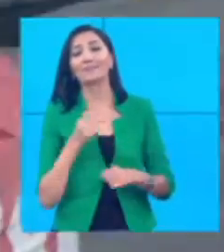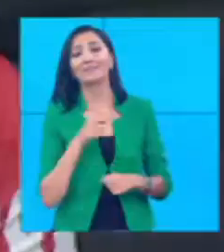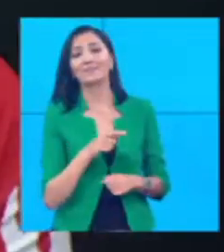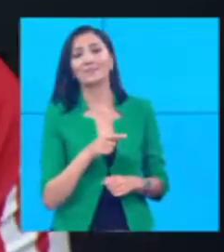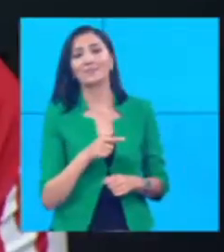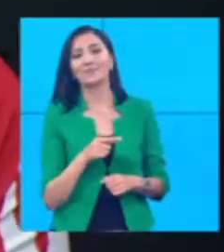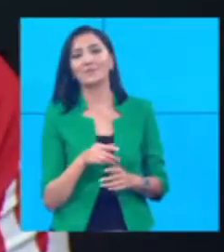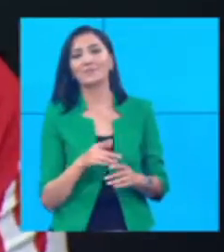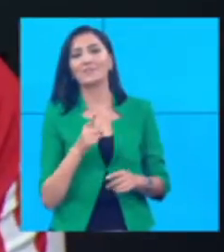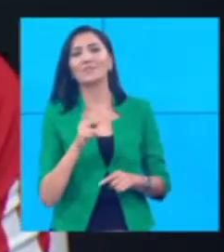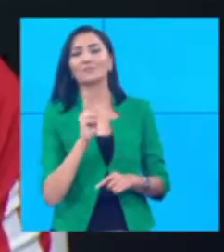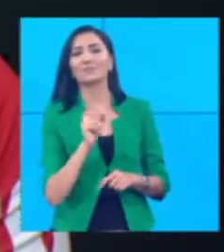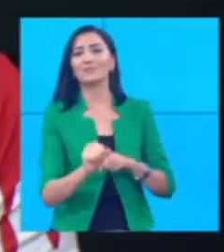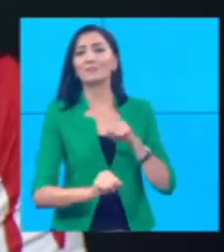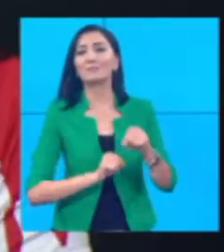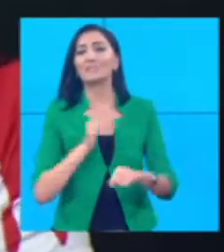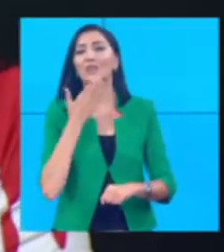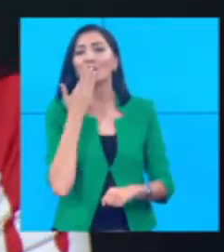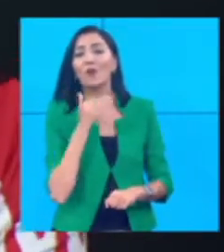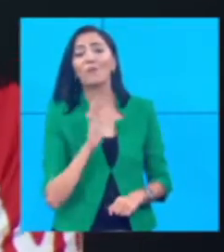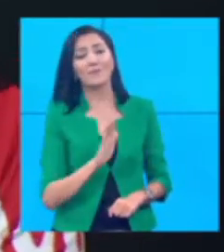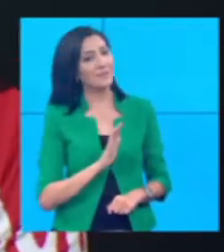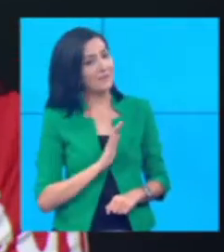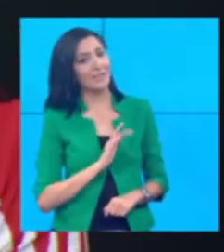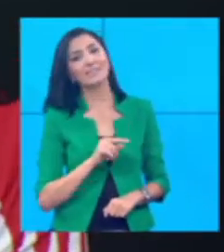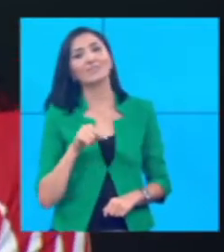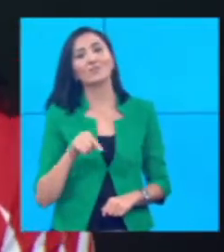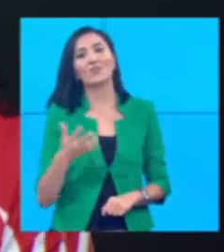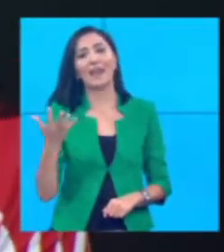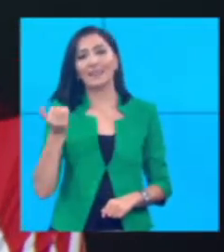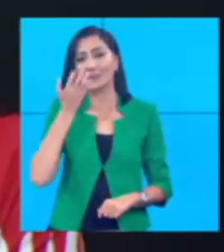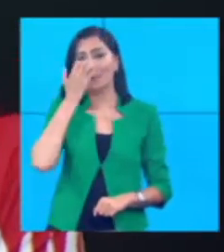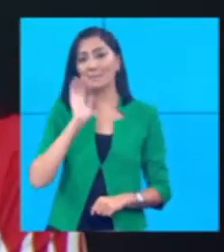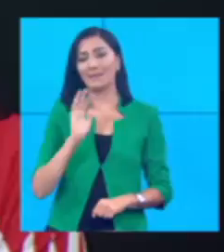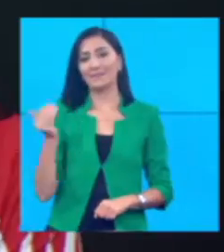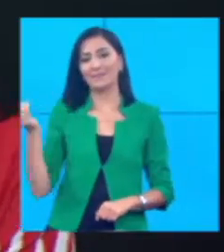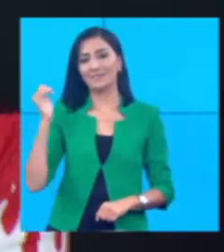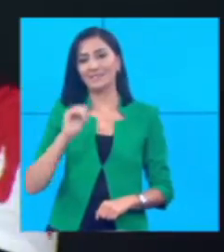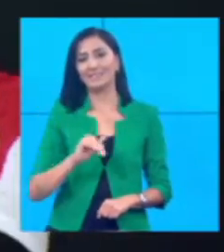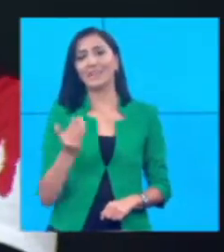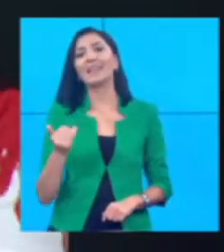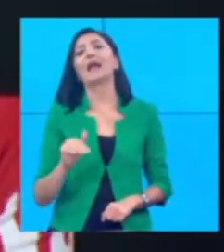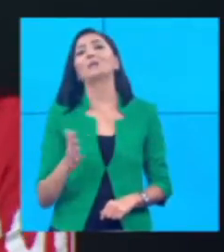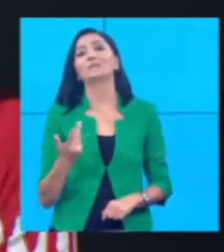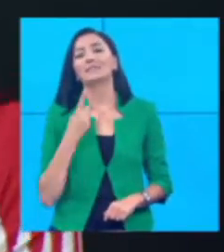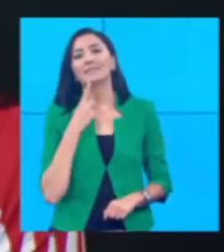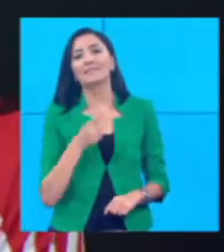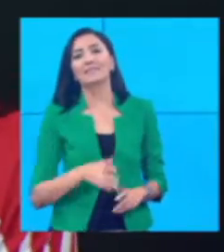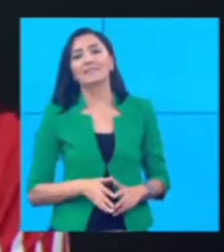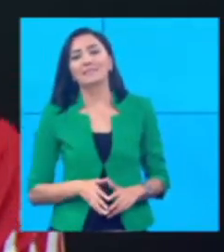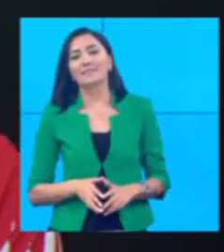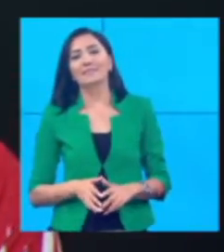yani. Senin ölçülerine göre yok mu bisiklet? Var da biraz. Şu an alındı, bekliyoruz gelmesini. Yani gelmedi şu